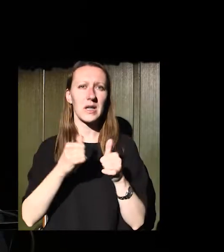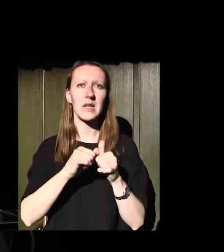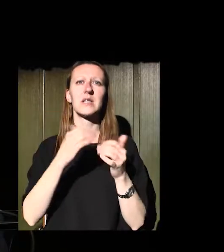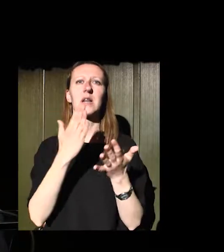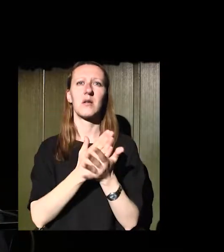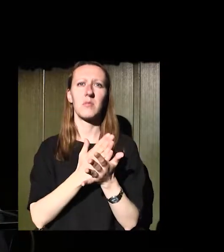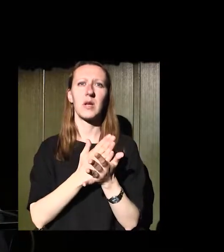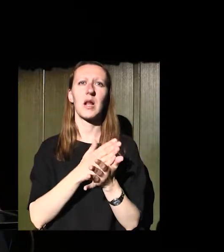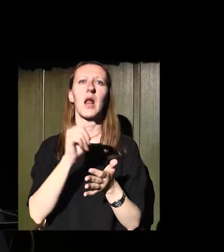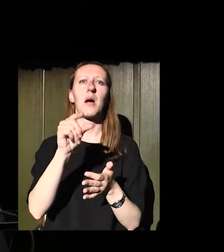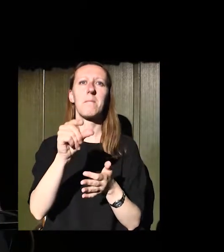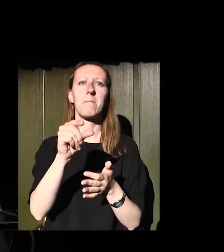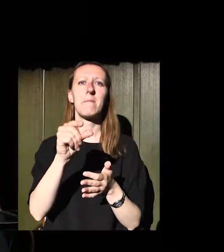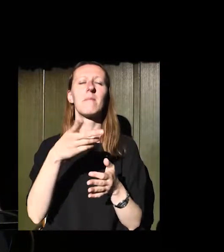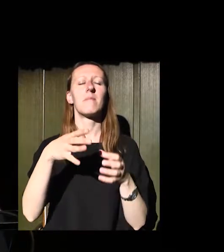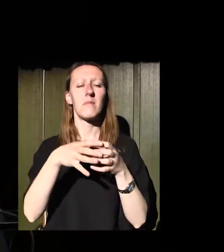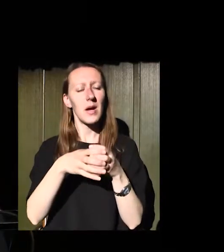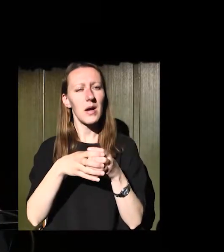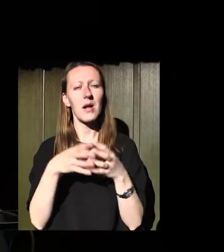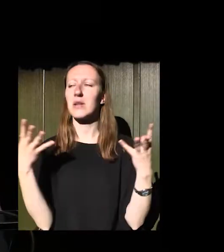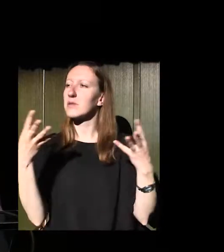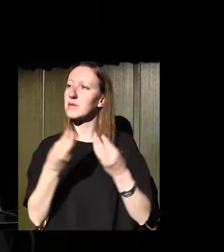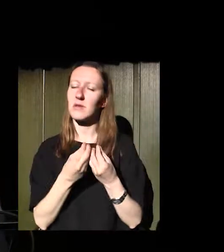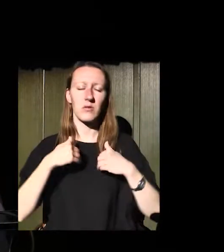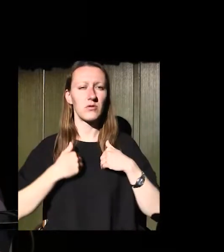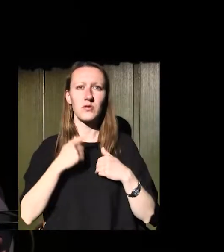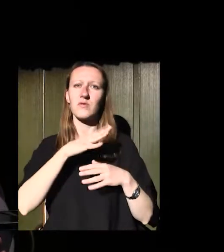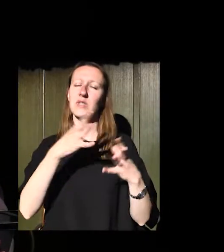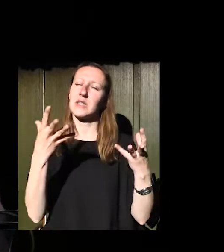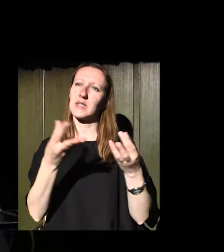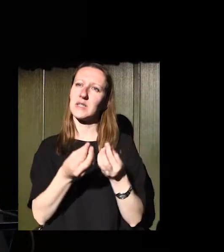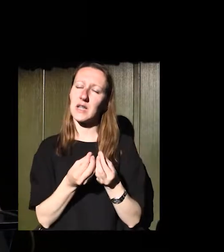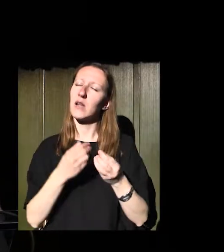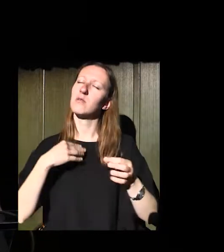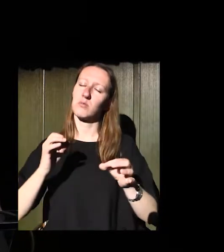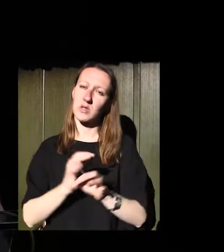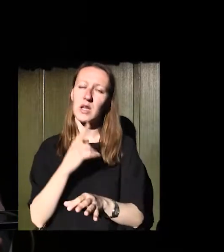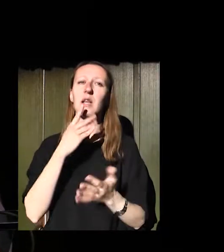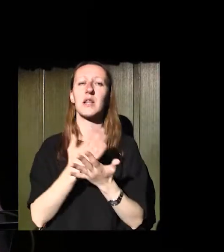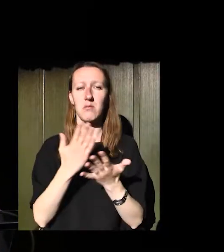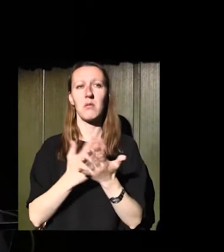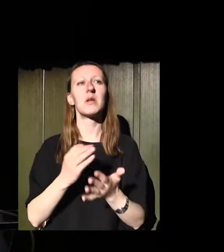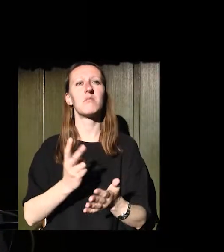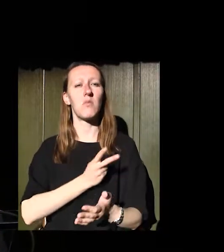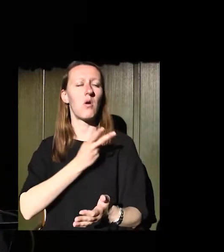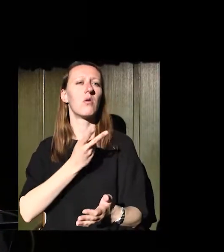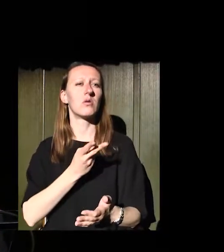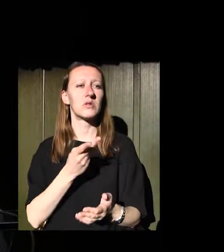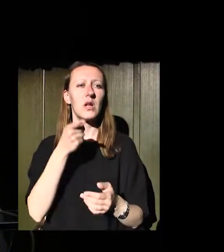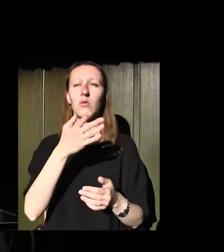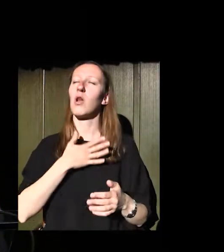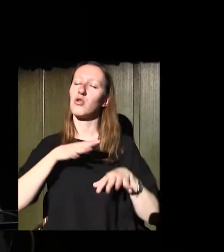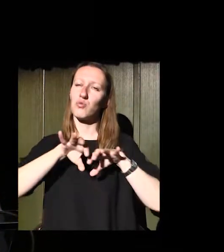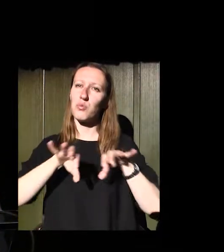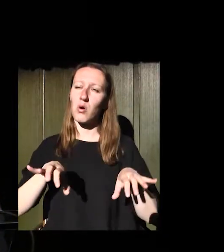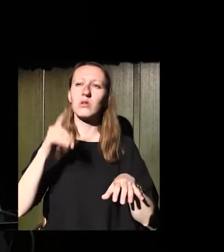Istra postala mala civilizacijska oaza na koju smo svi skupa ponosni i trebamo biti ponosni. Tu